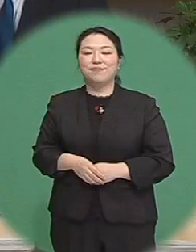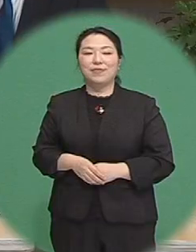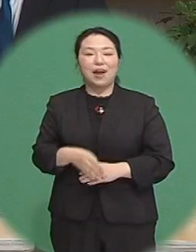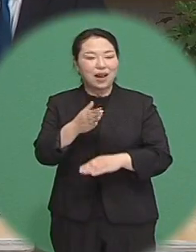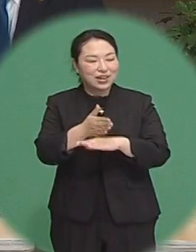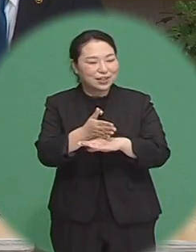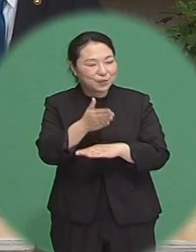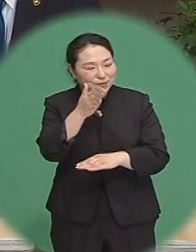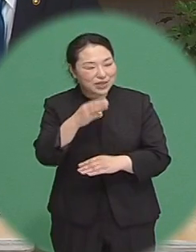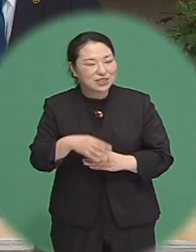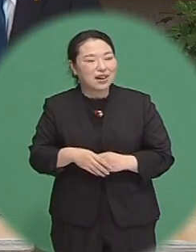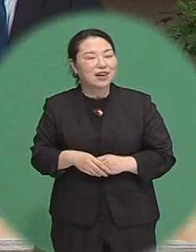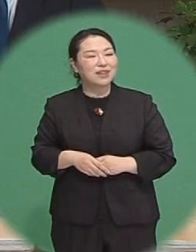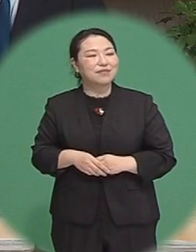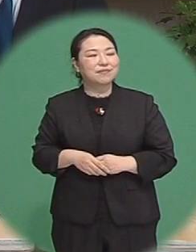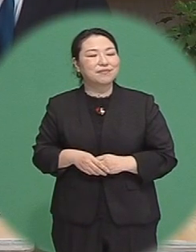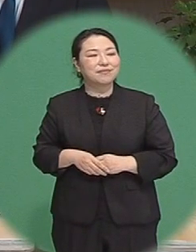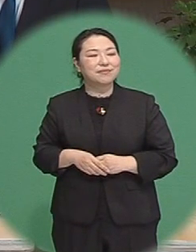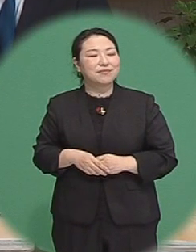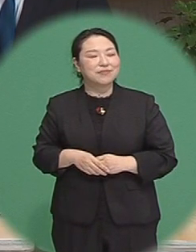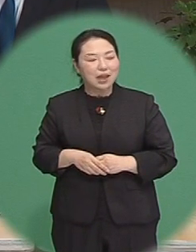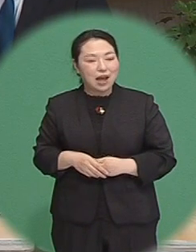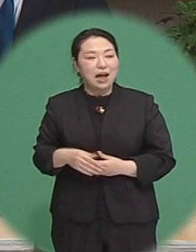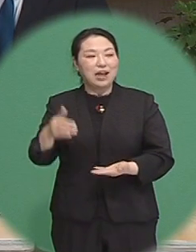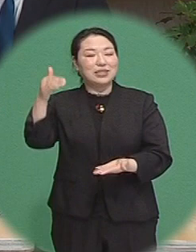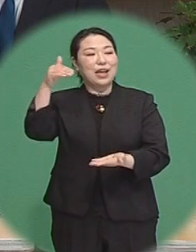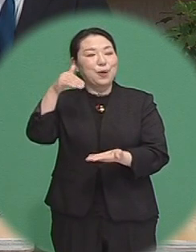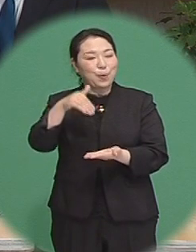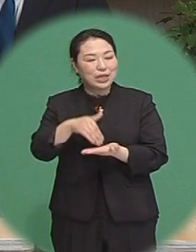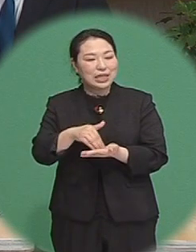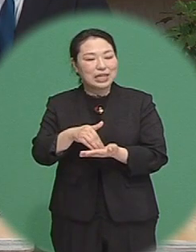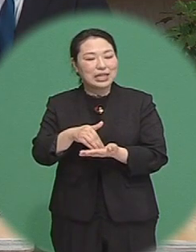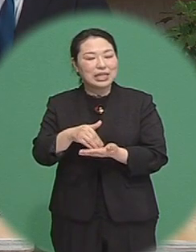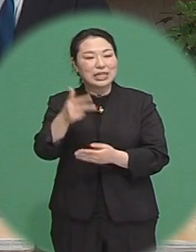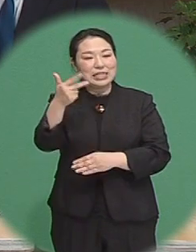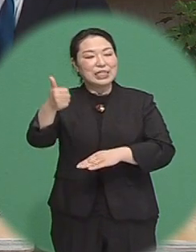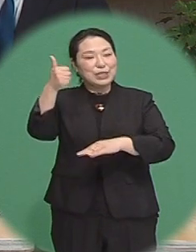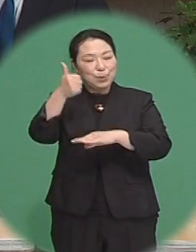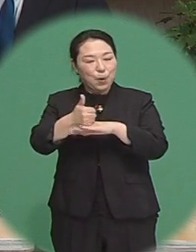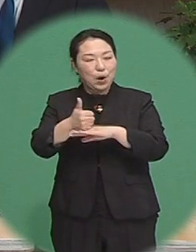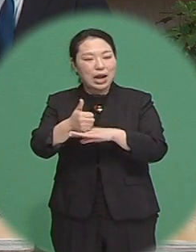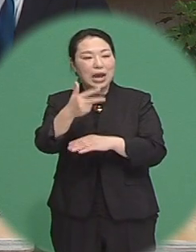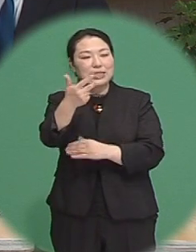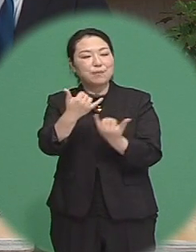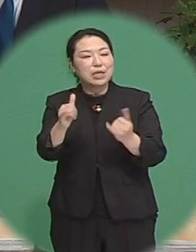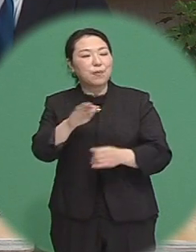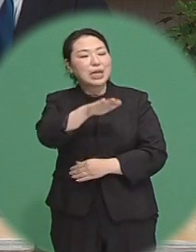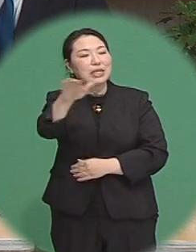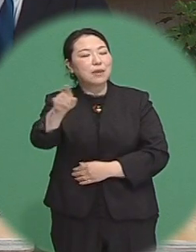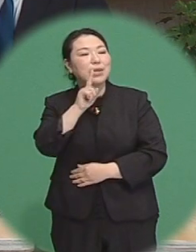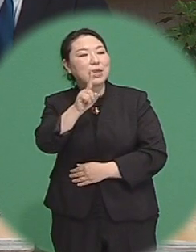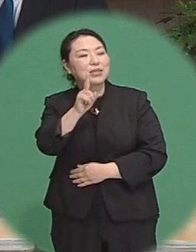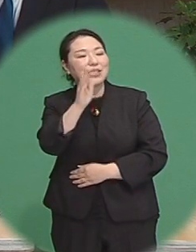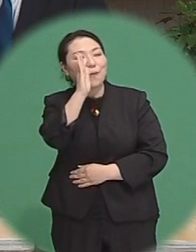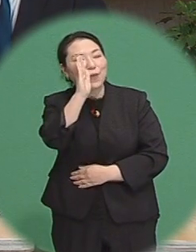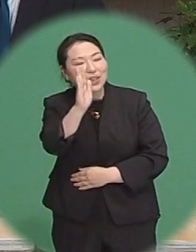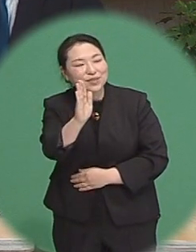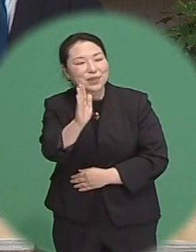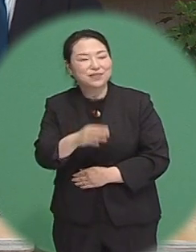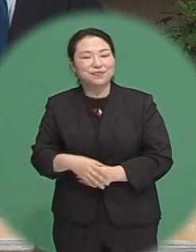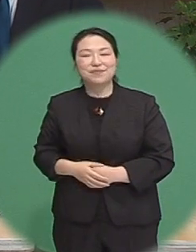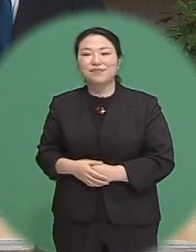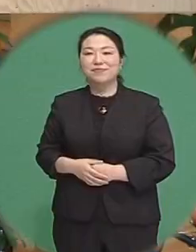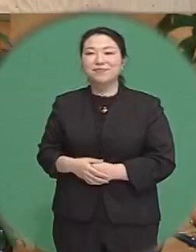ありがとうございましたそれでは最後に内田市長から市民の皆様へのメッセージをお願いいたします